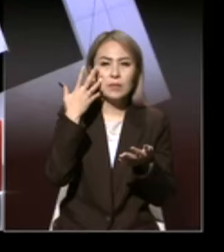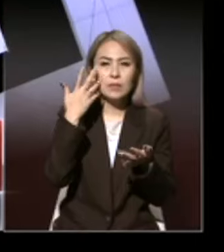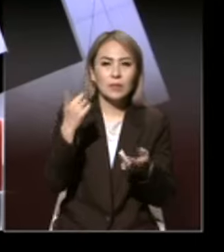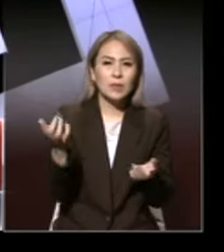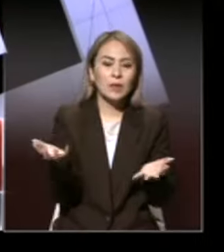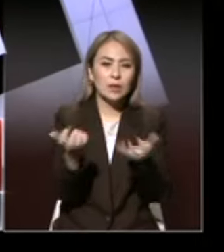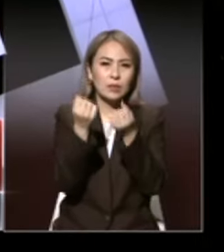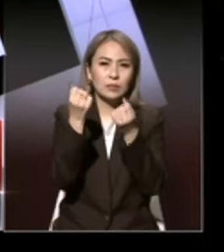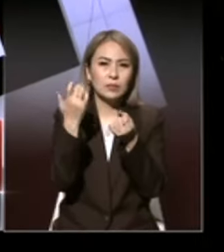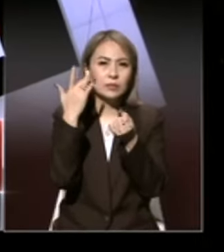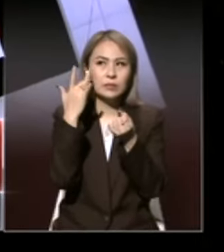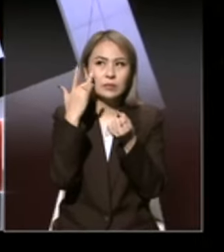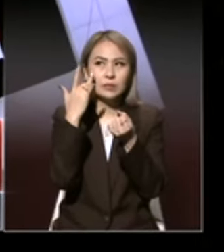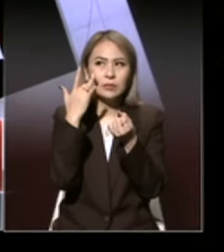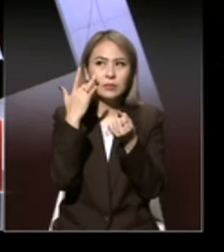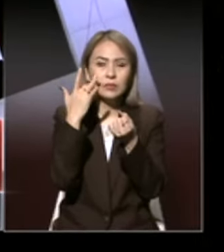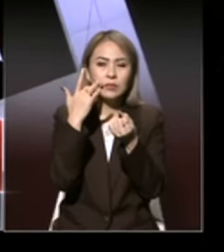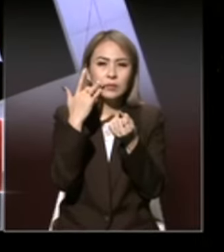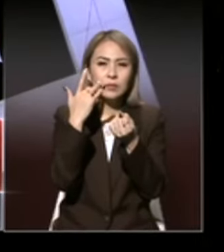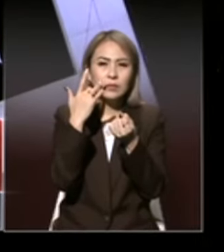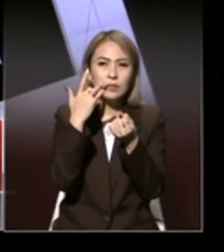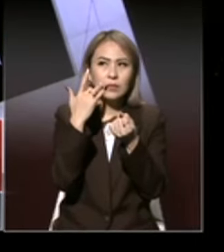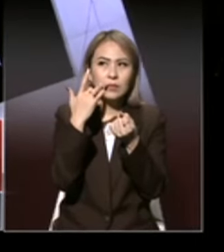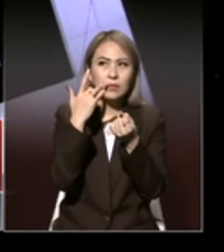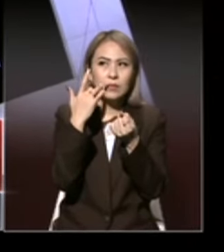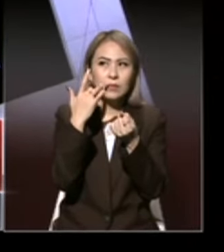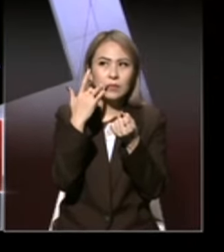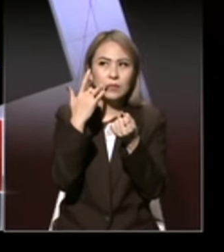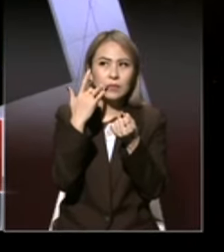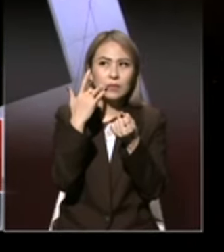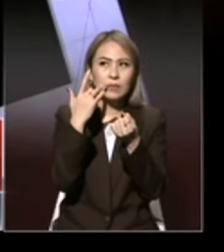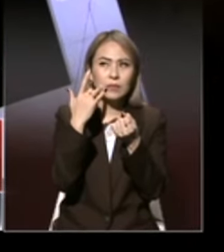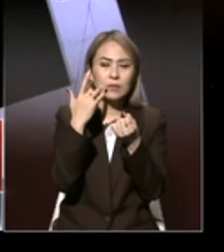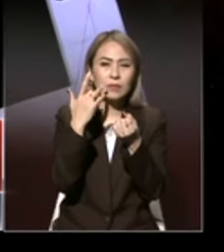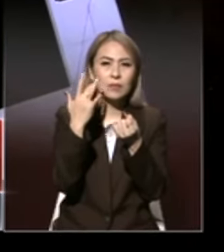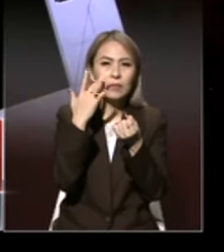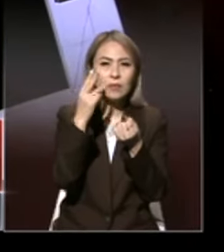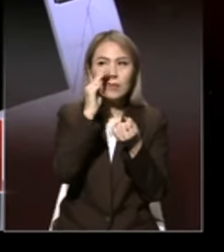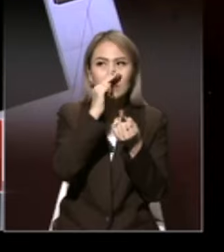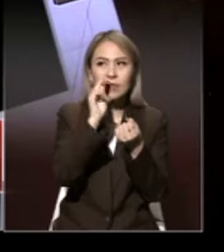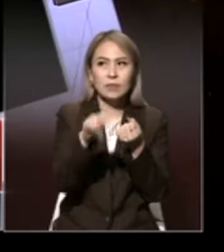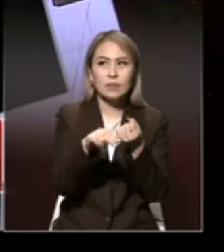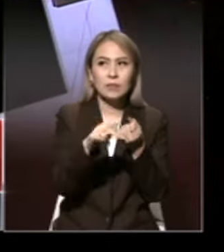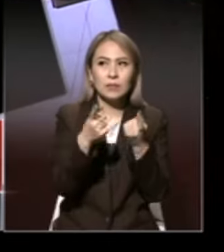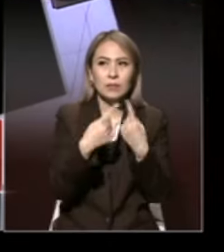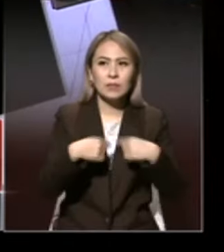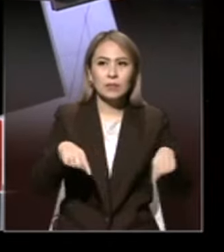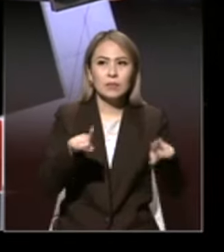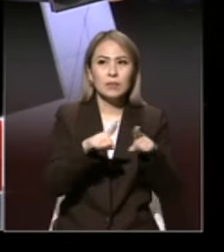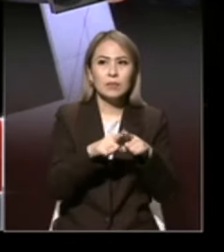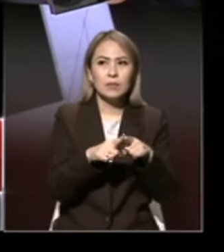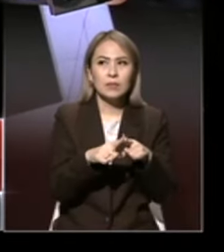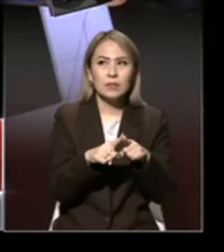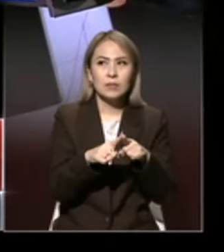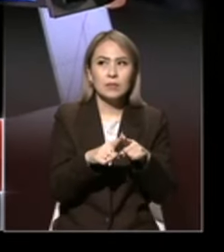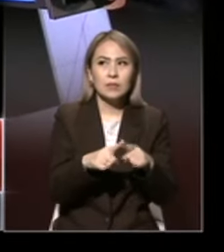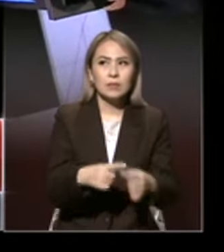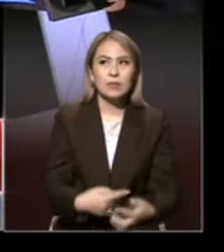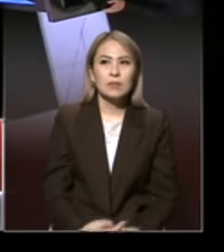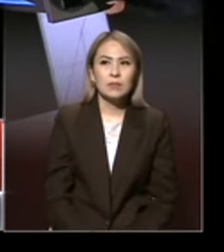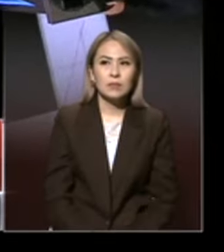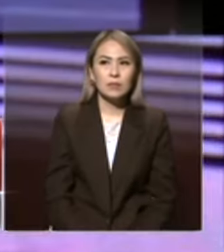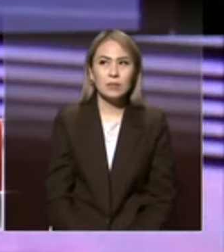қорғап аламыз. Себебі жәбір бізде жәбірленуші кінәлі деп қоғам. Мен жоқ қараңыз.